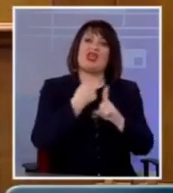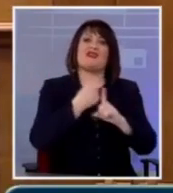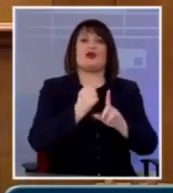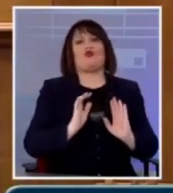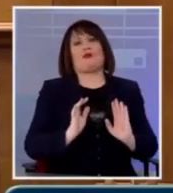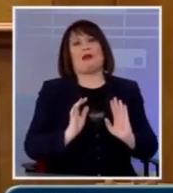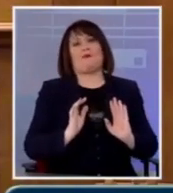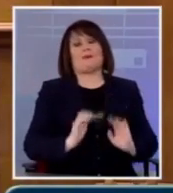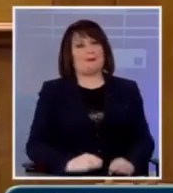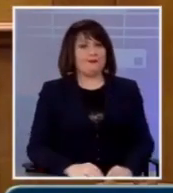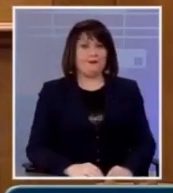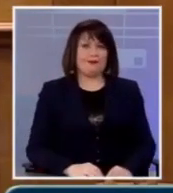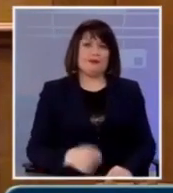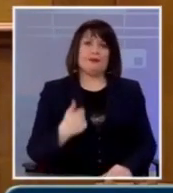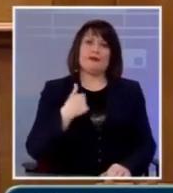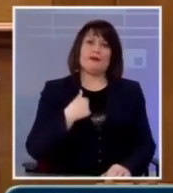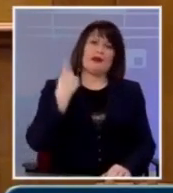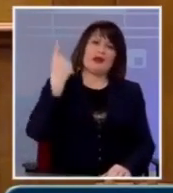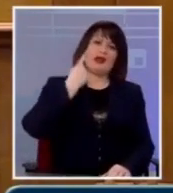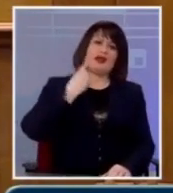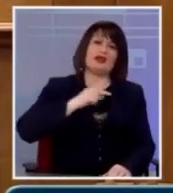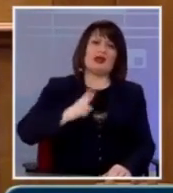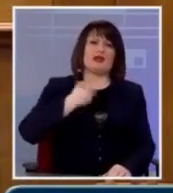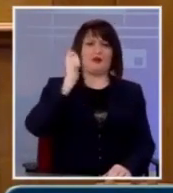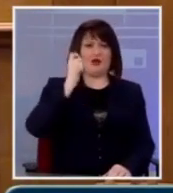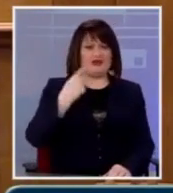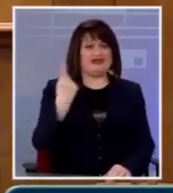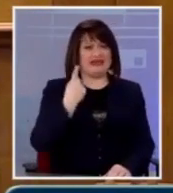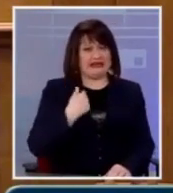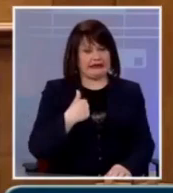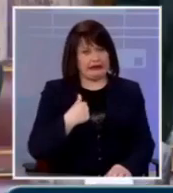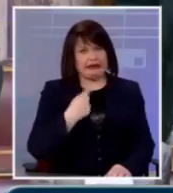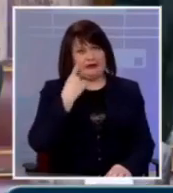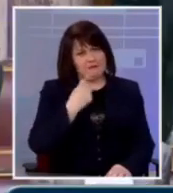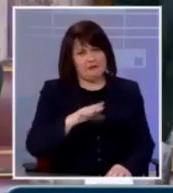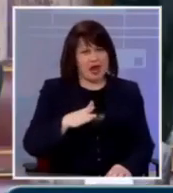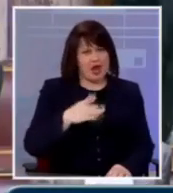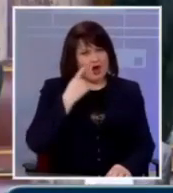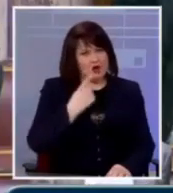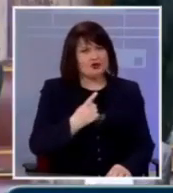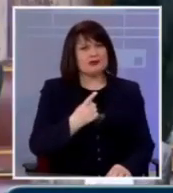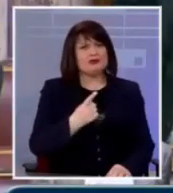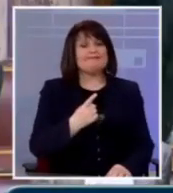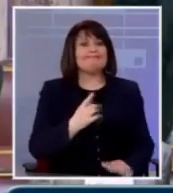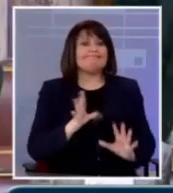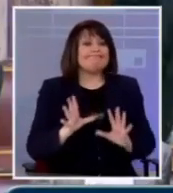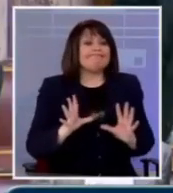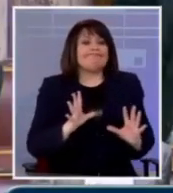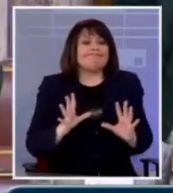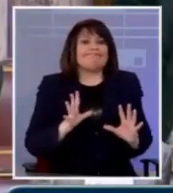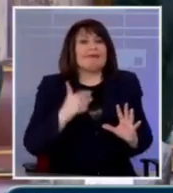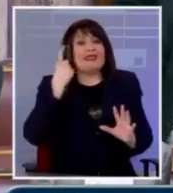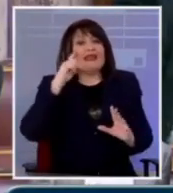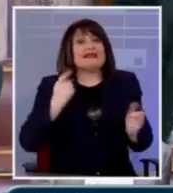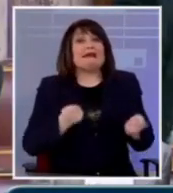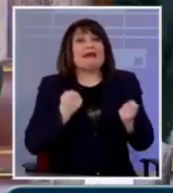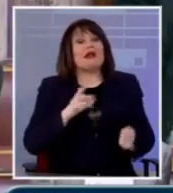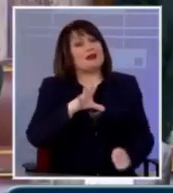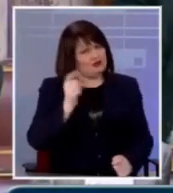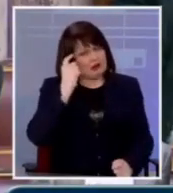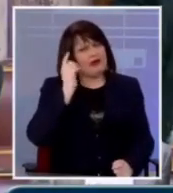Σε αυτό έχουμε μια κριτική από την πλευρά της αντιπολίτευσης, η οποία προφανώς προκαλείται από την αμηχανία. Το